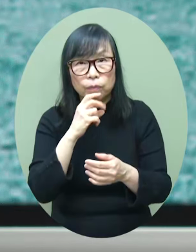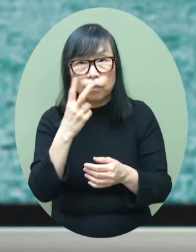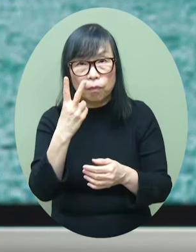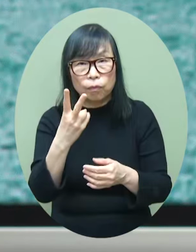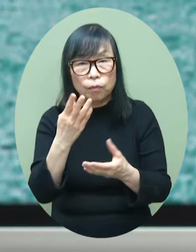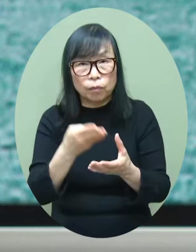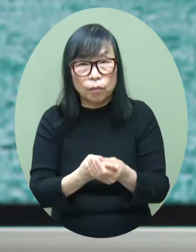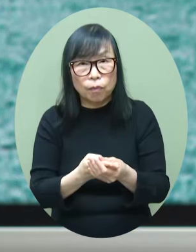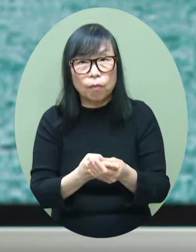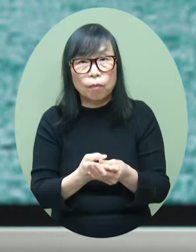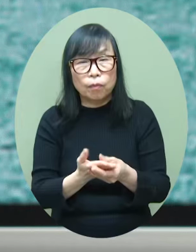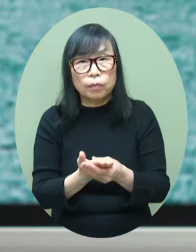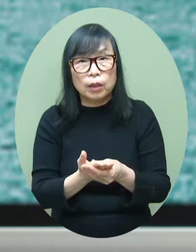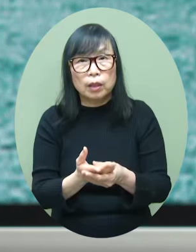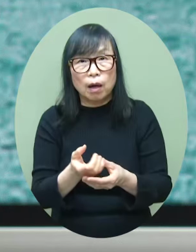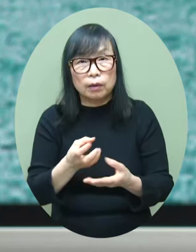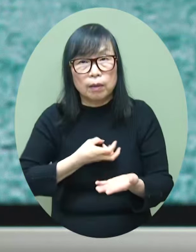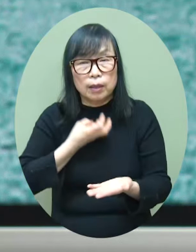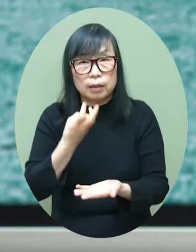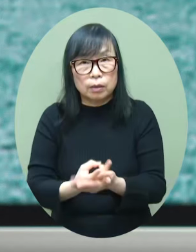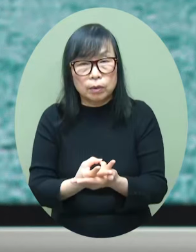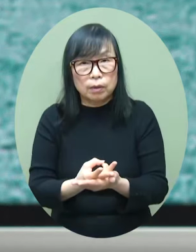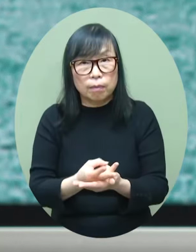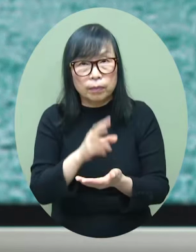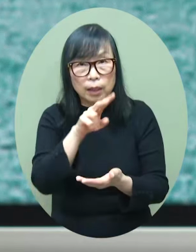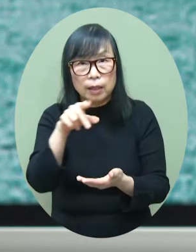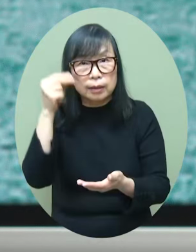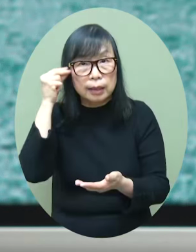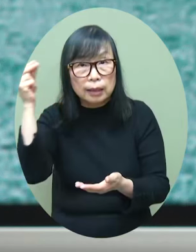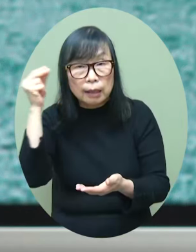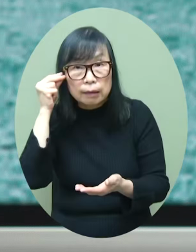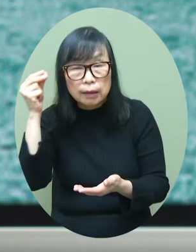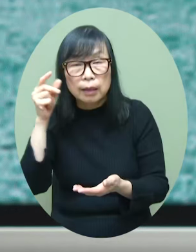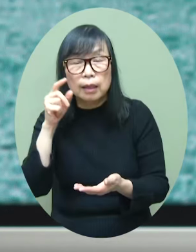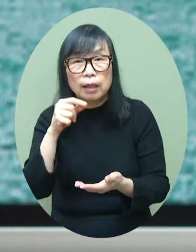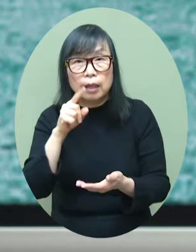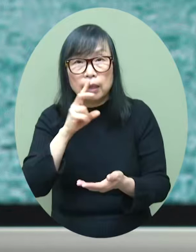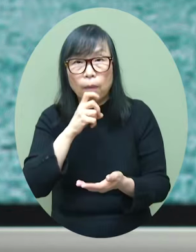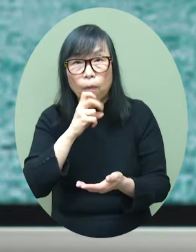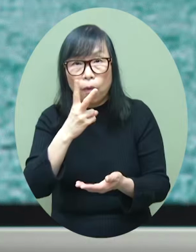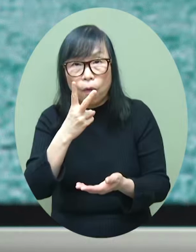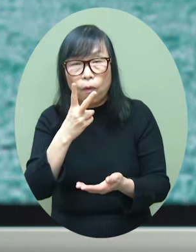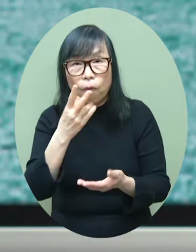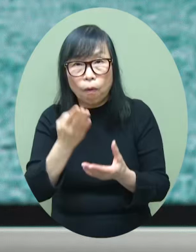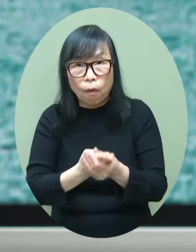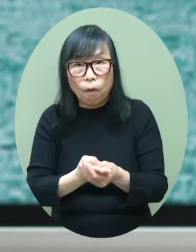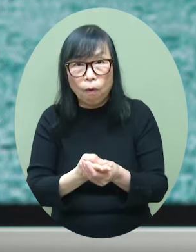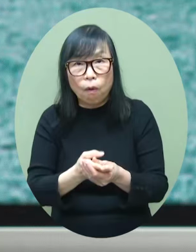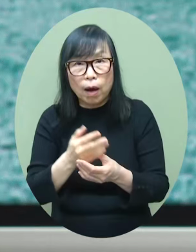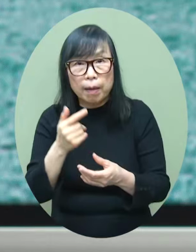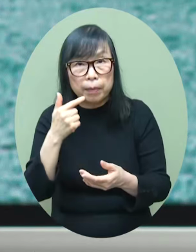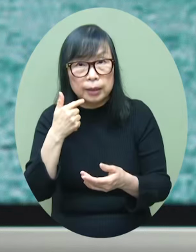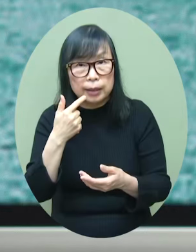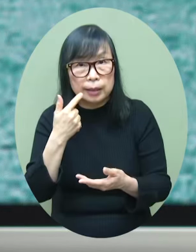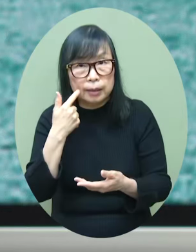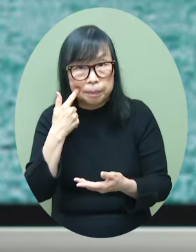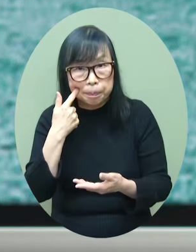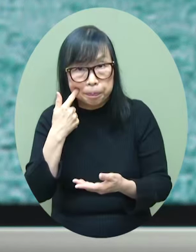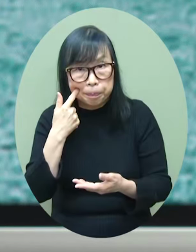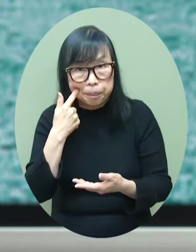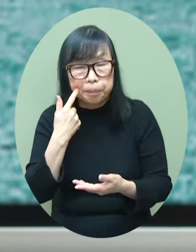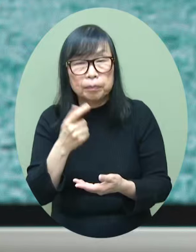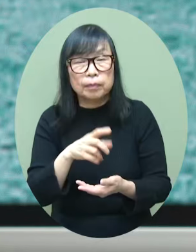個個案嗰啲，純粹我哋謹慎咁樣睇緊，即係每七日會唔會有兩個個案，已經係非常之嚴謹嘅一個